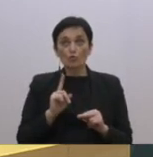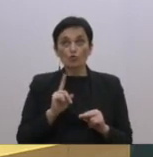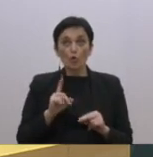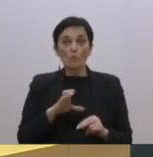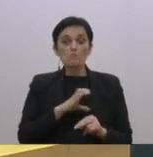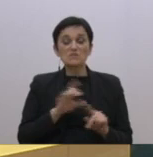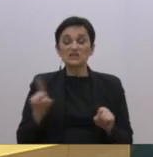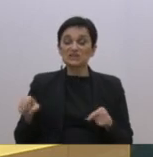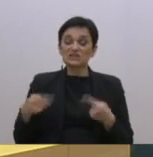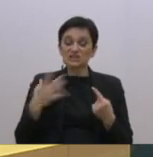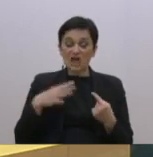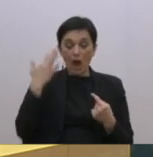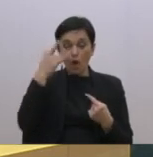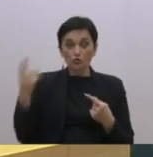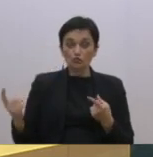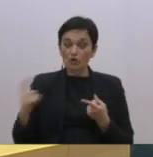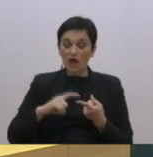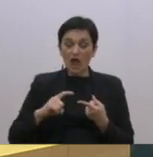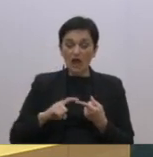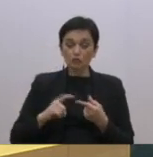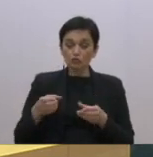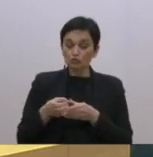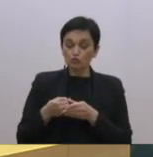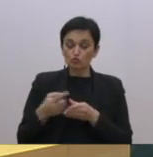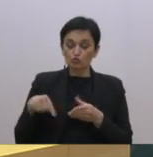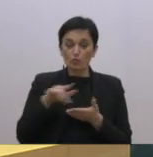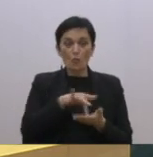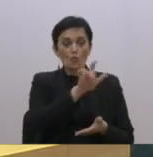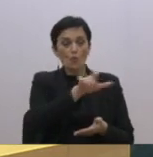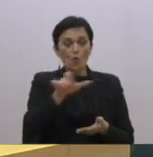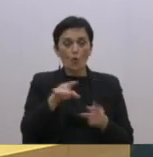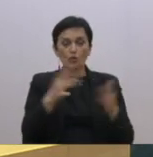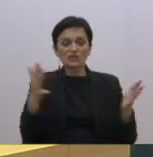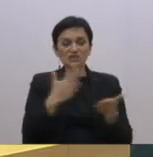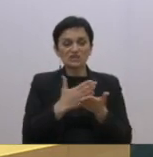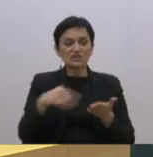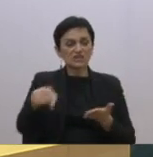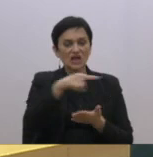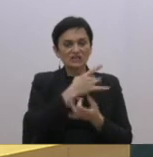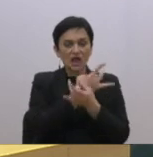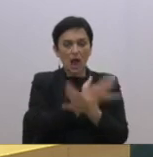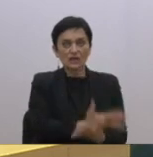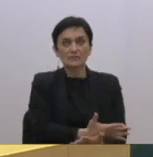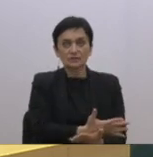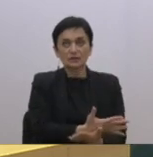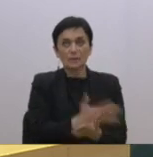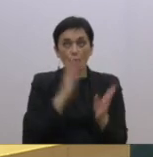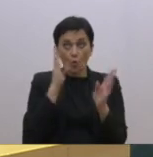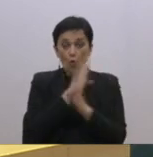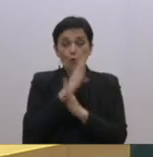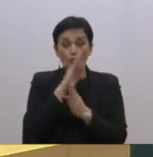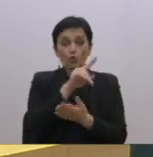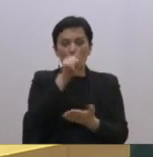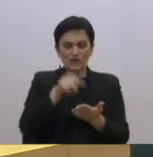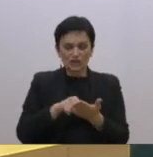დიდდება მხოლოდ ქართული ოცნებასთან დაკავშირებული მცირე ჯგუფი და მოსახლეობის დიდი ნაწილი ღარიბდება. ბუნებრივია ამ კითხვას